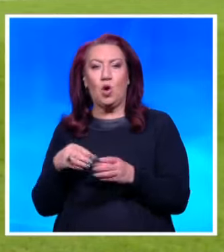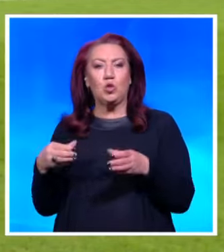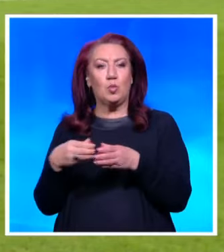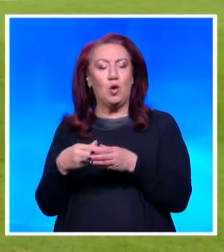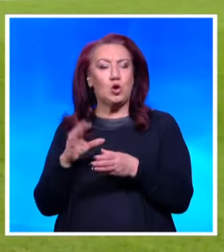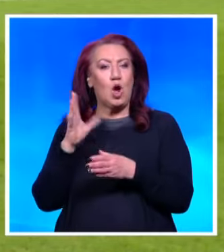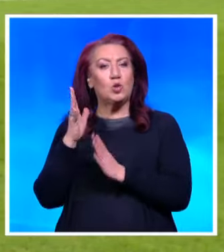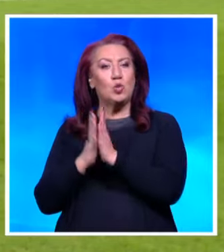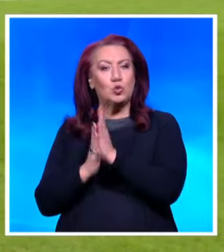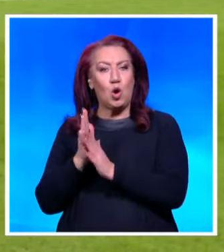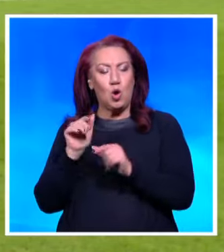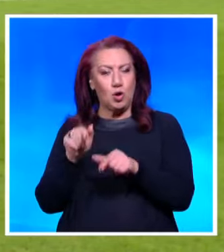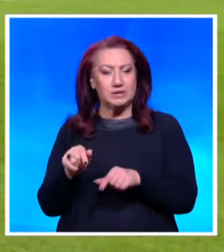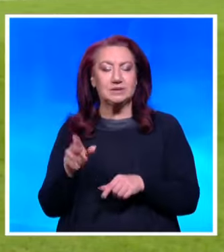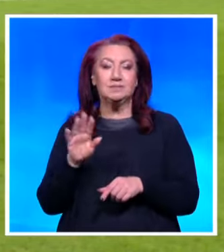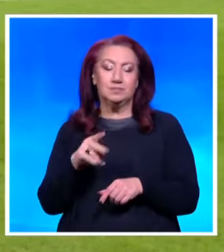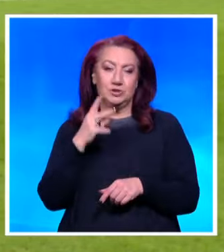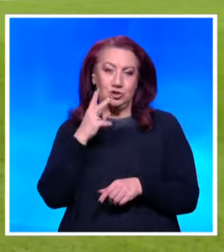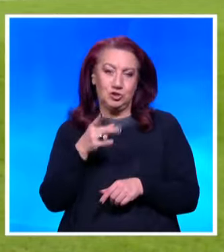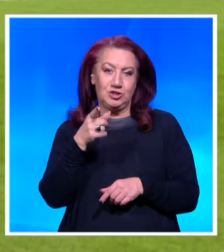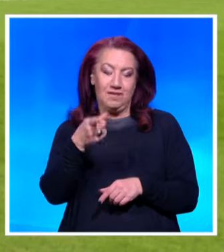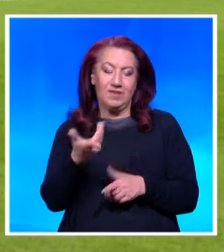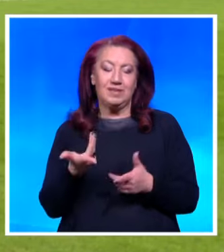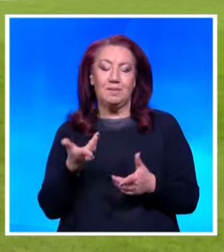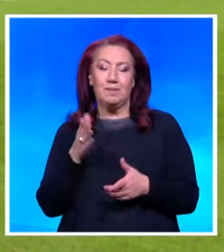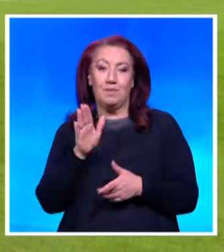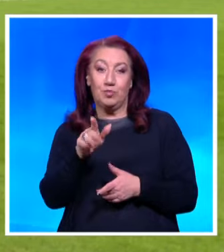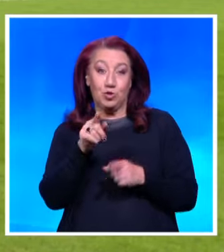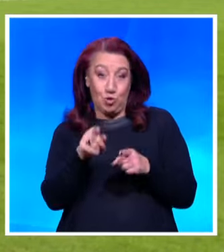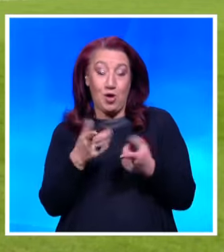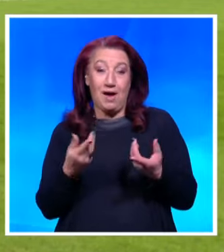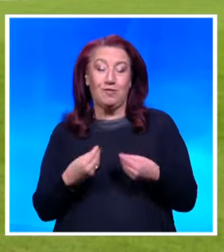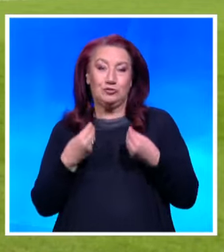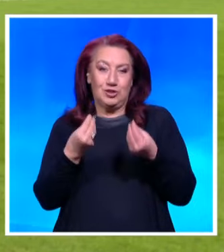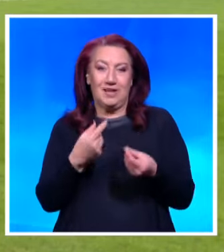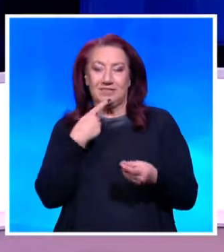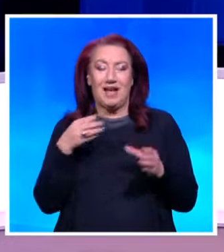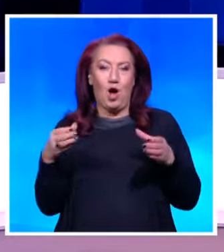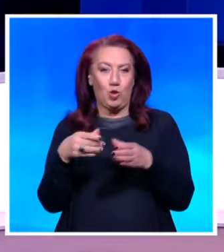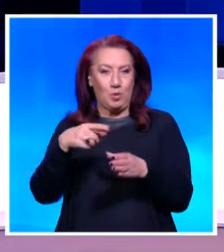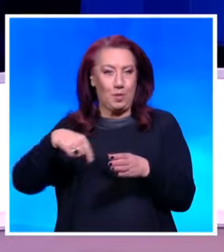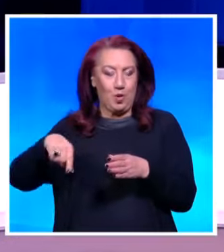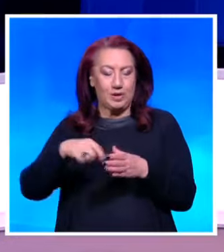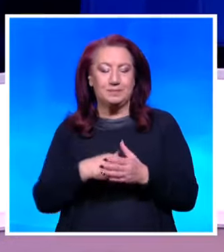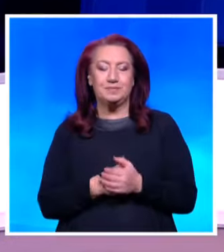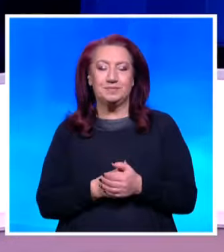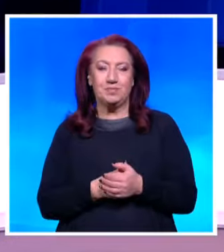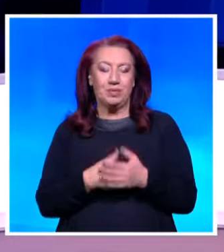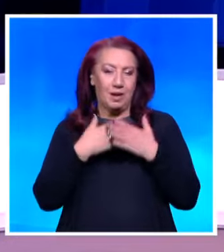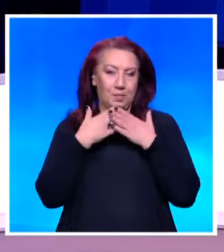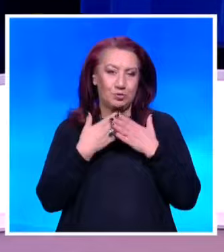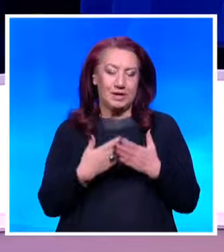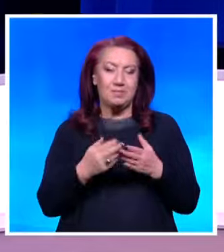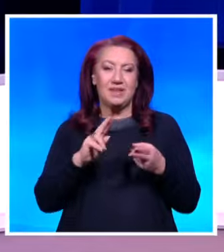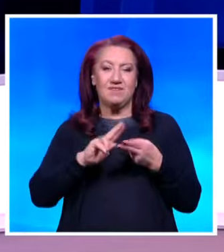така че ще видим и неговият отпечатък върху Лудогорец. Двобоят е в 22 часа. Благодаря ти, Валери Генов, пряко от